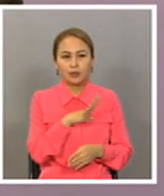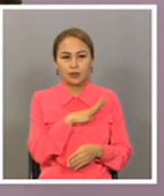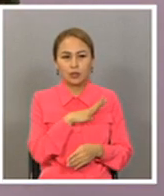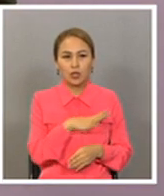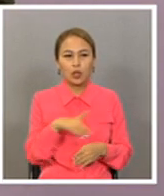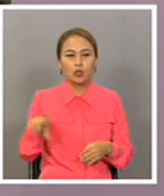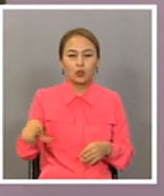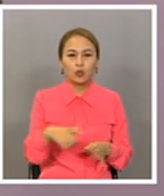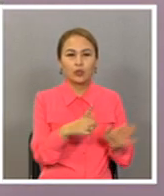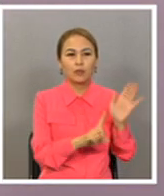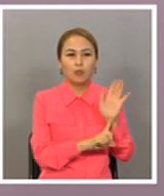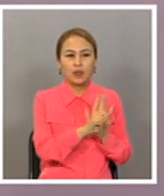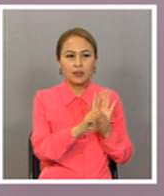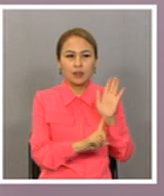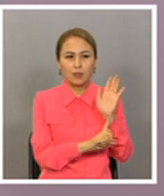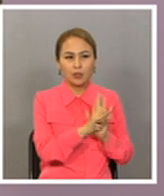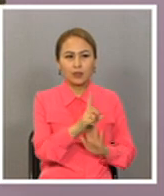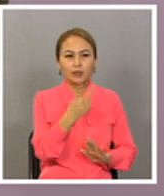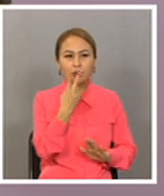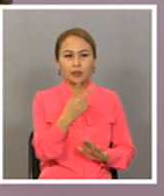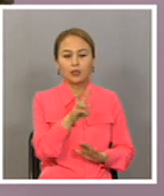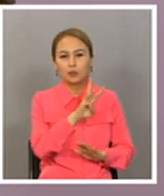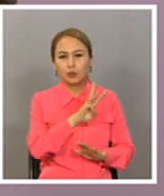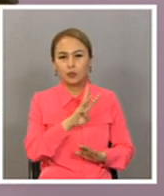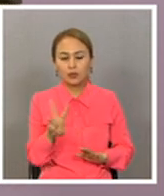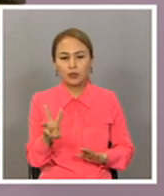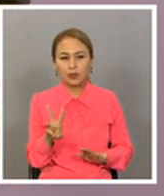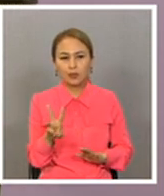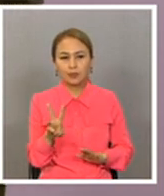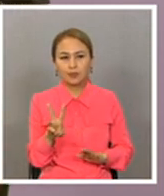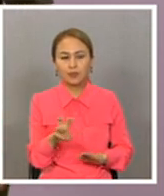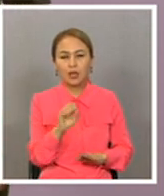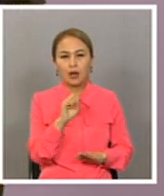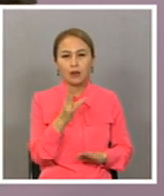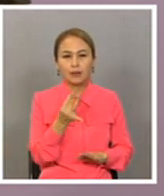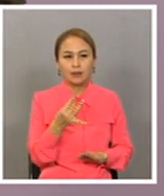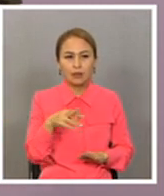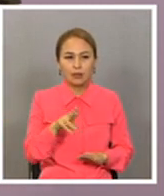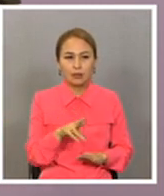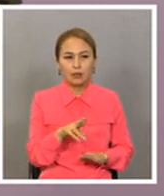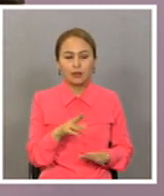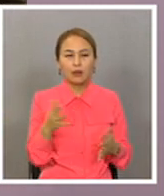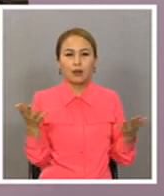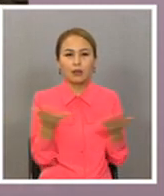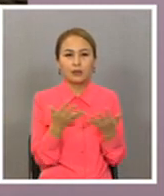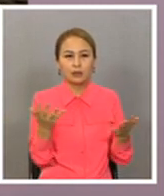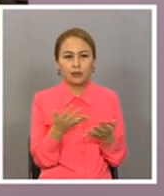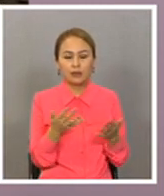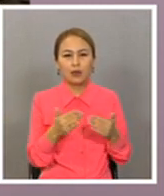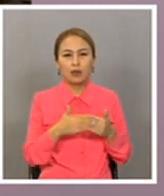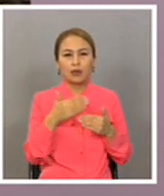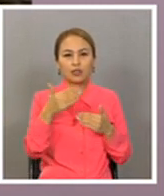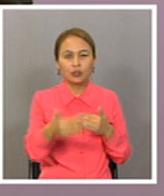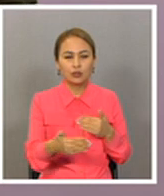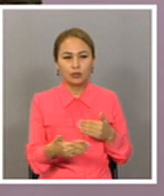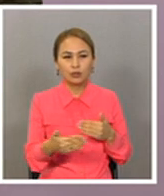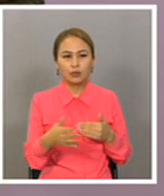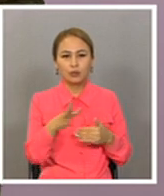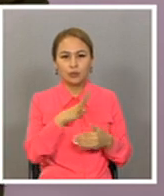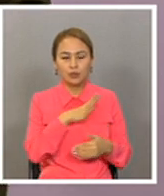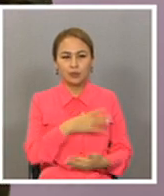Жолдың бастапқы 2 минутында Әлия қандай арақашықтықты жүріп